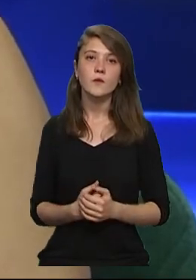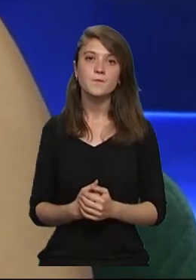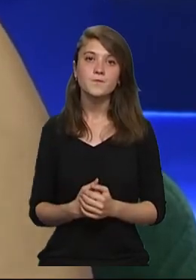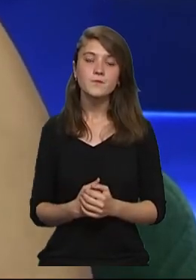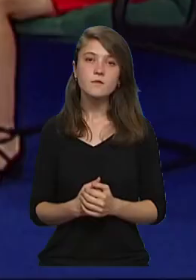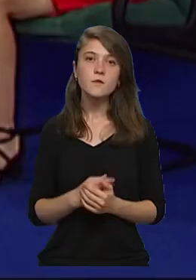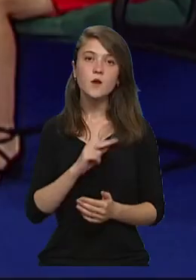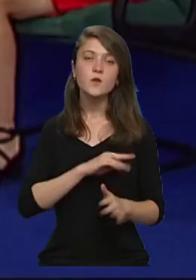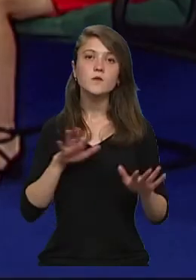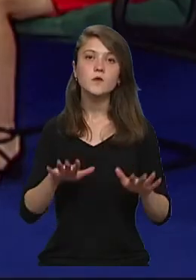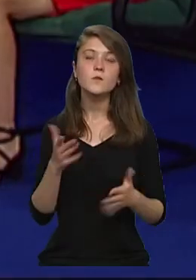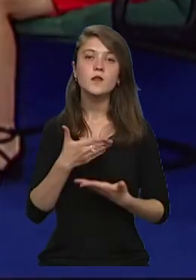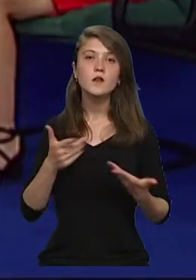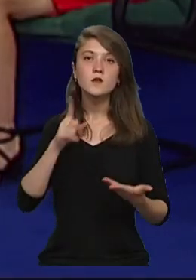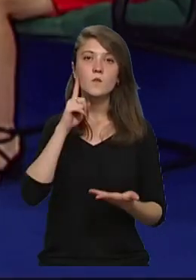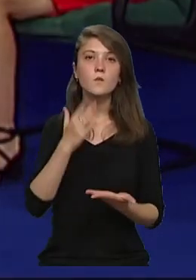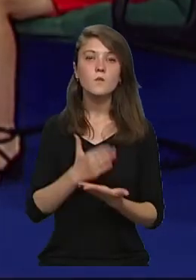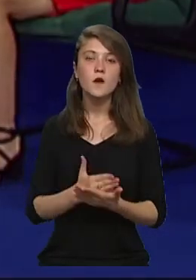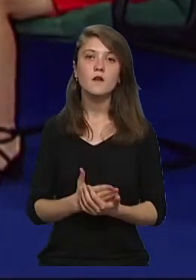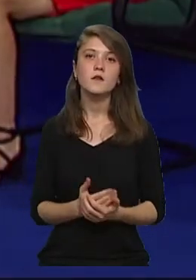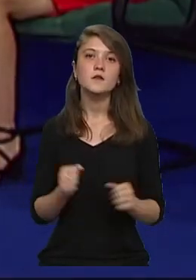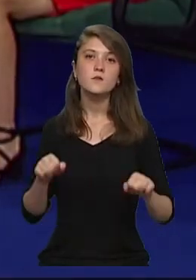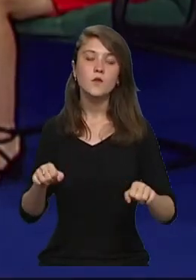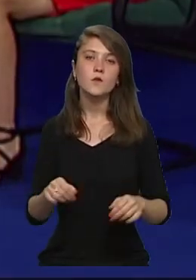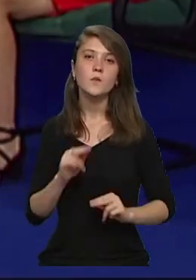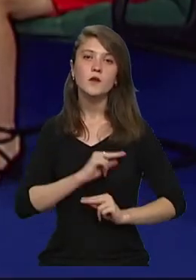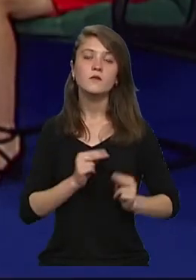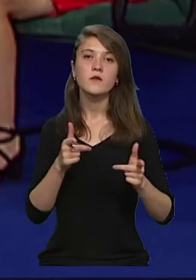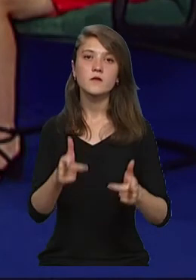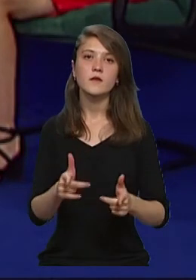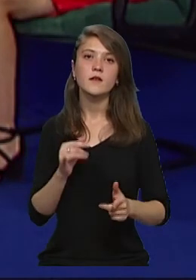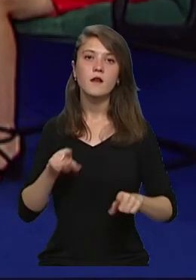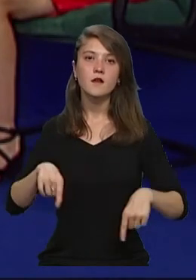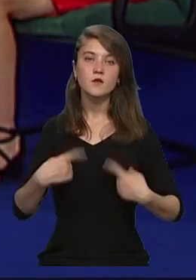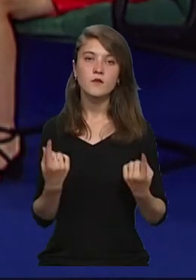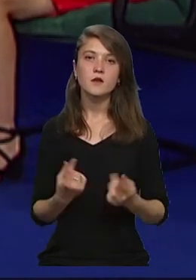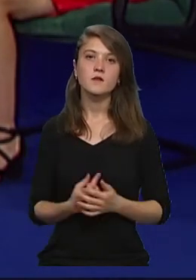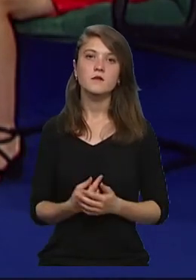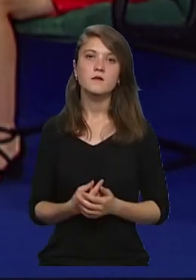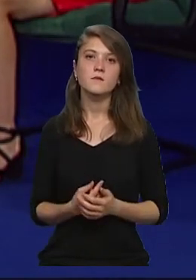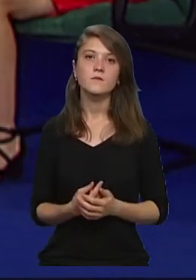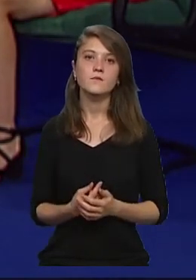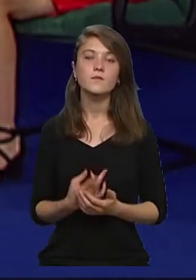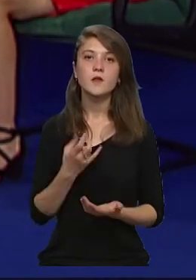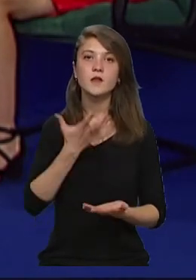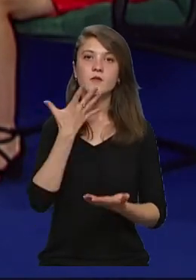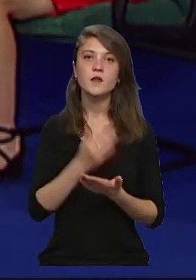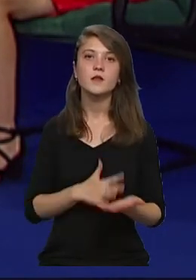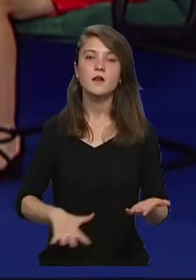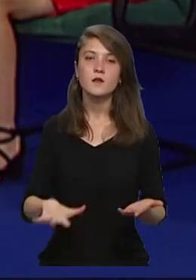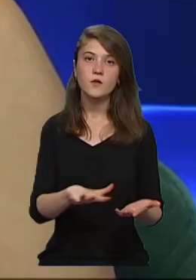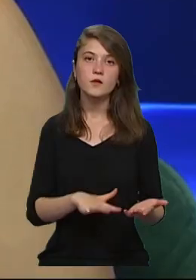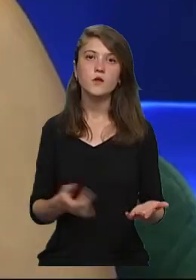вона мала змогу сьогодні працевлаштовуватися в себе і реалізуватися на своїй